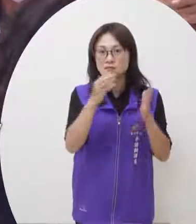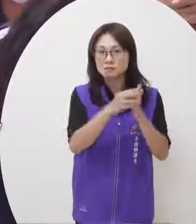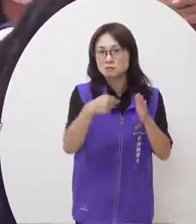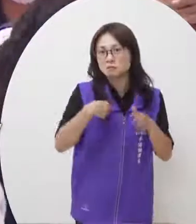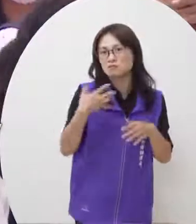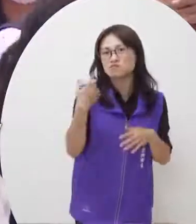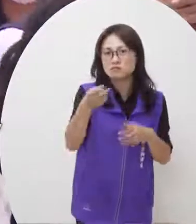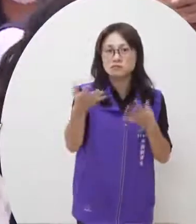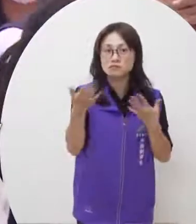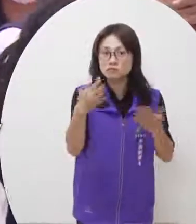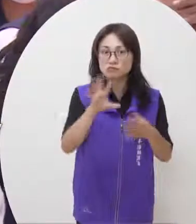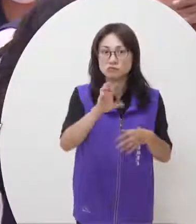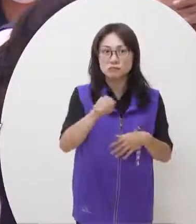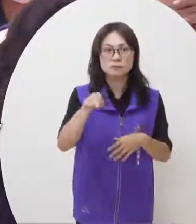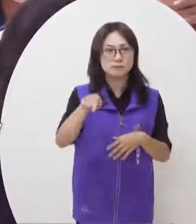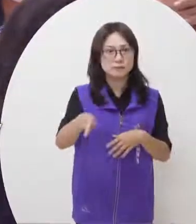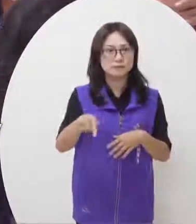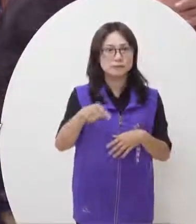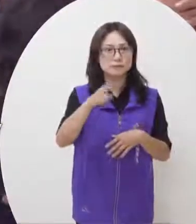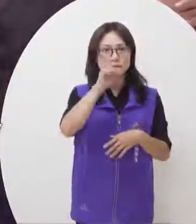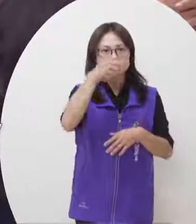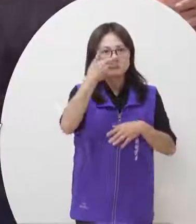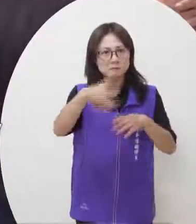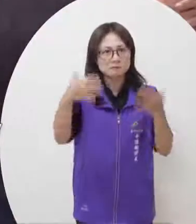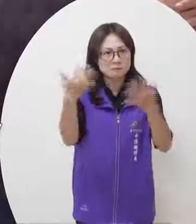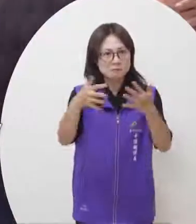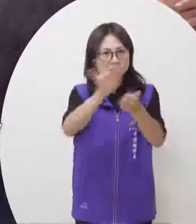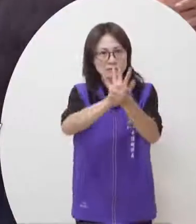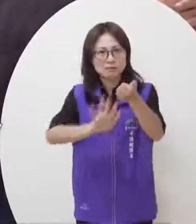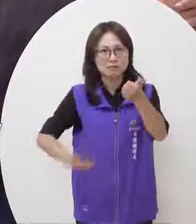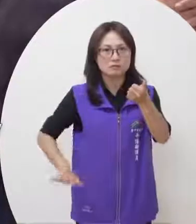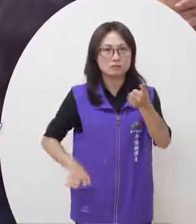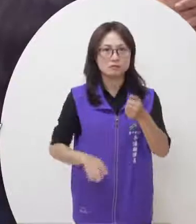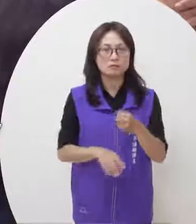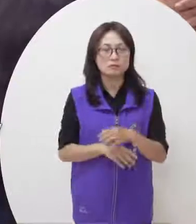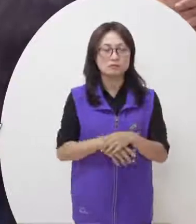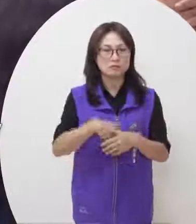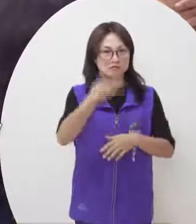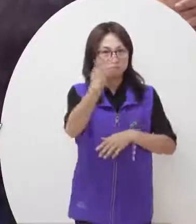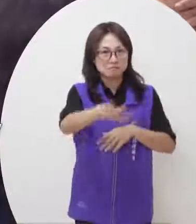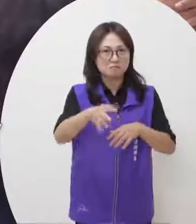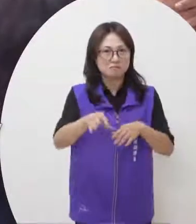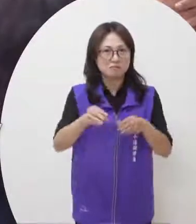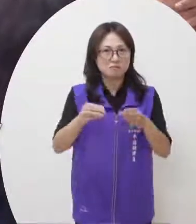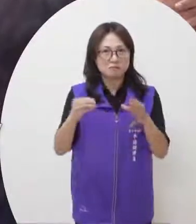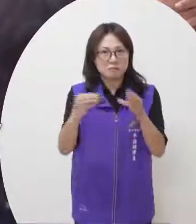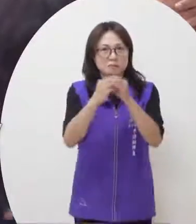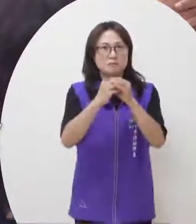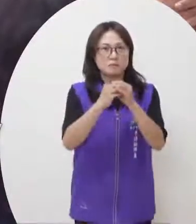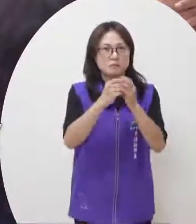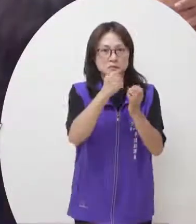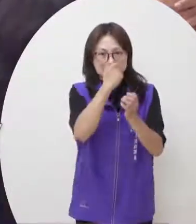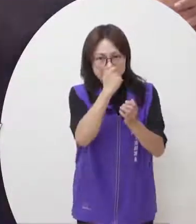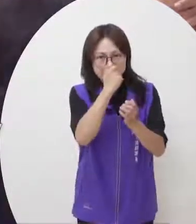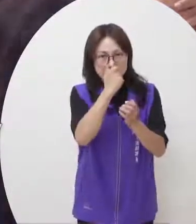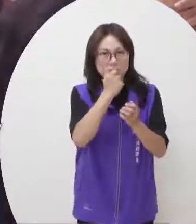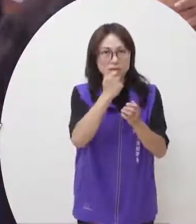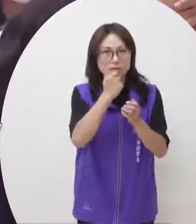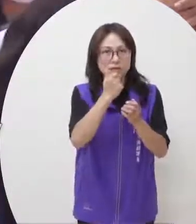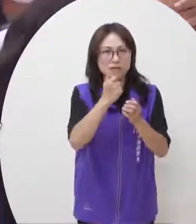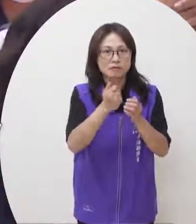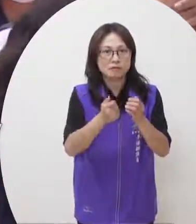造成严重的回堵，造成一些秽物哈都跑到这个住家里面